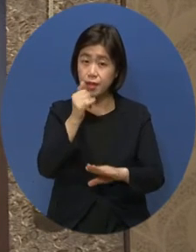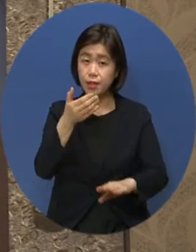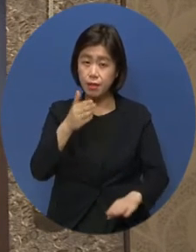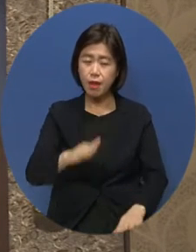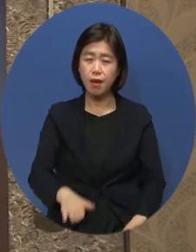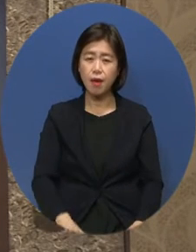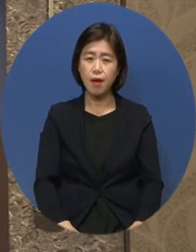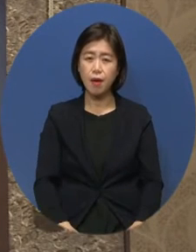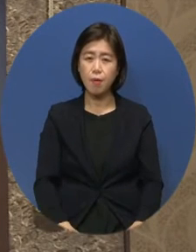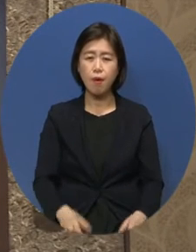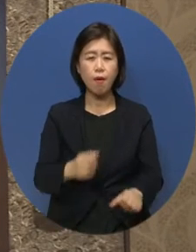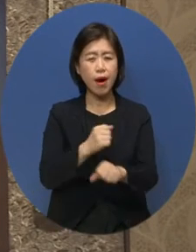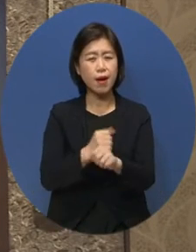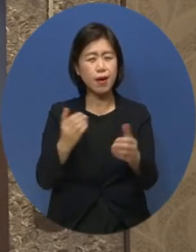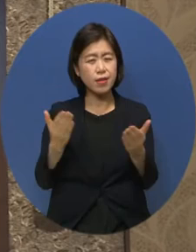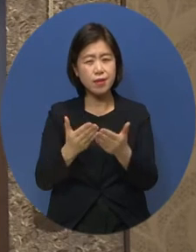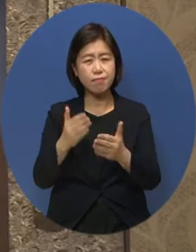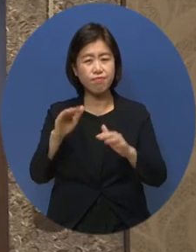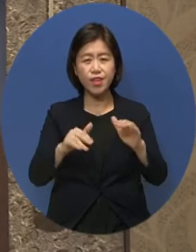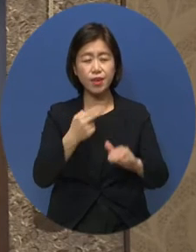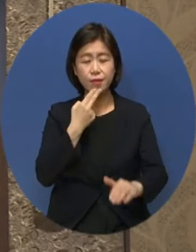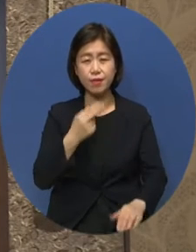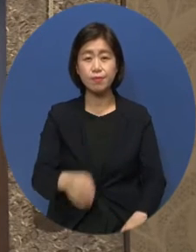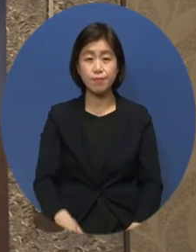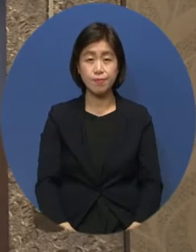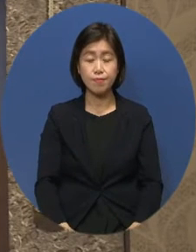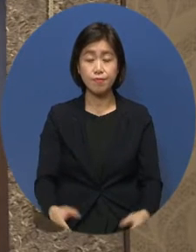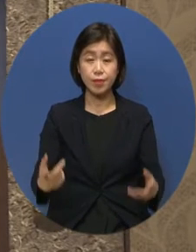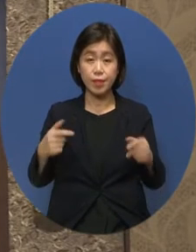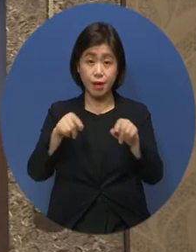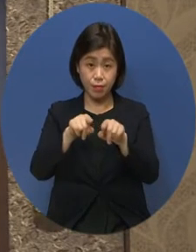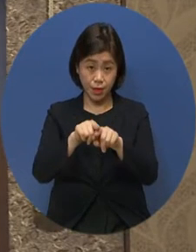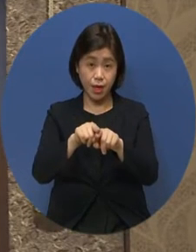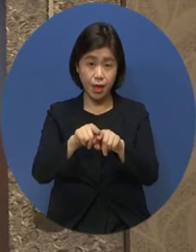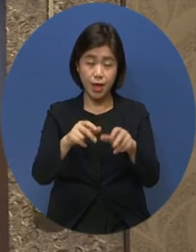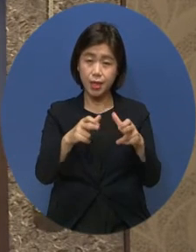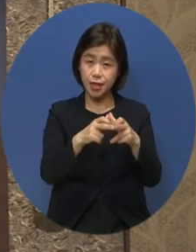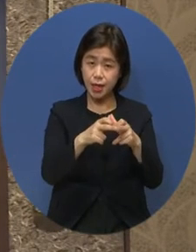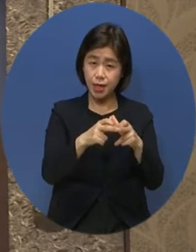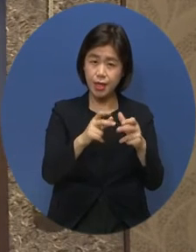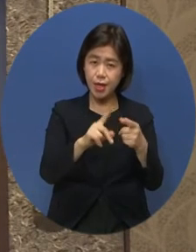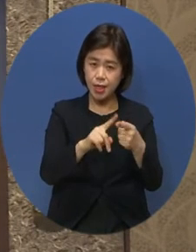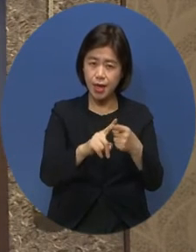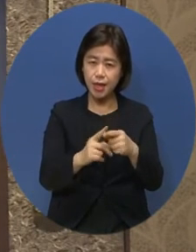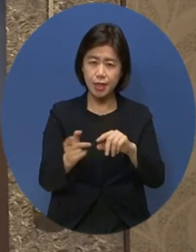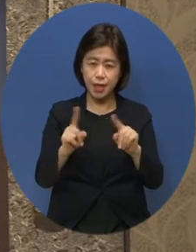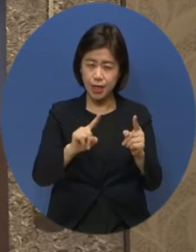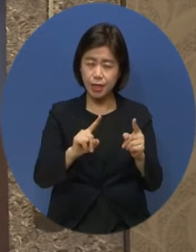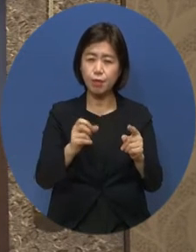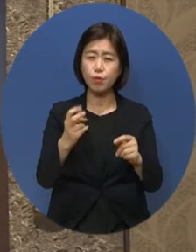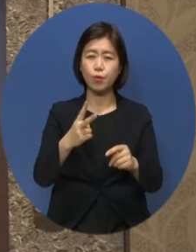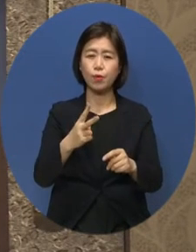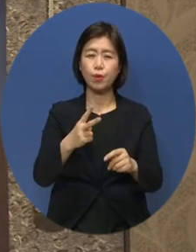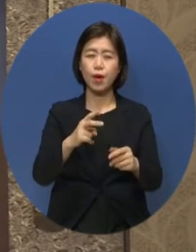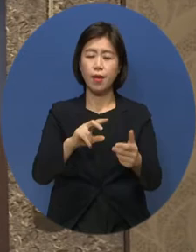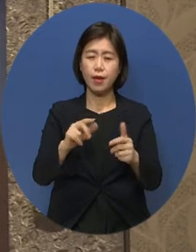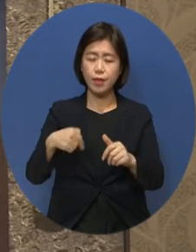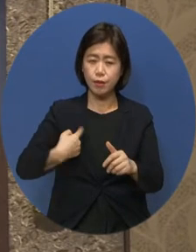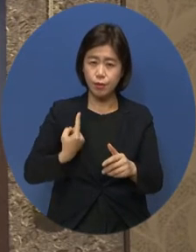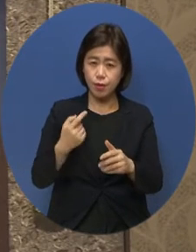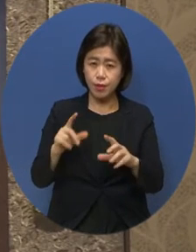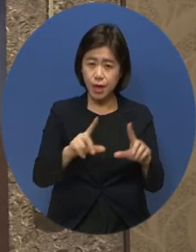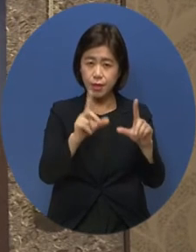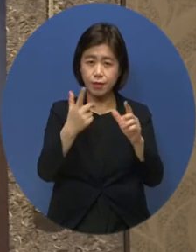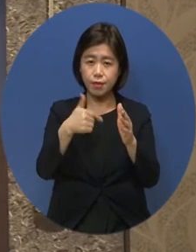업 10번 큰 차이는 없고 함께 이러한 장애인들의 차 립과 정상을 위해서 노력하고